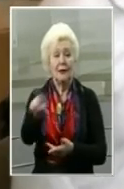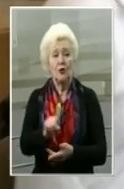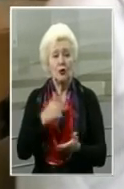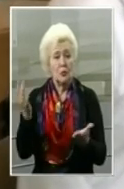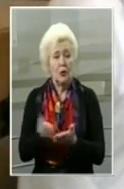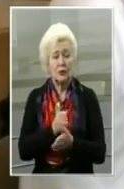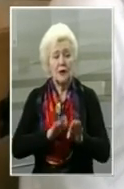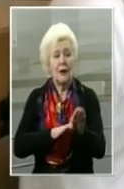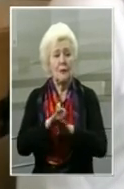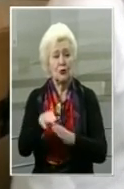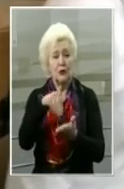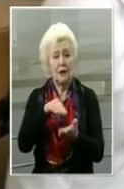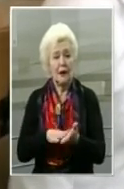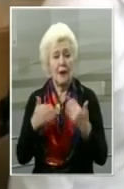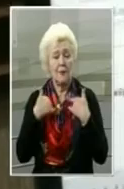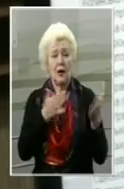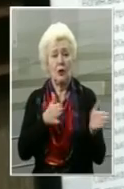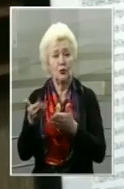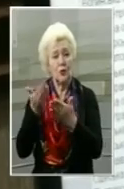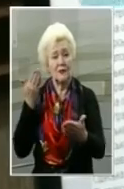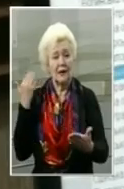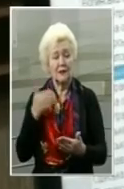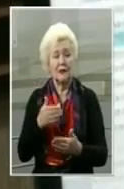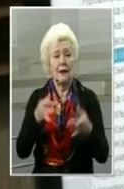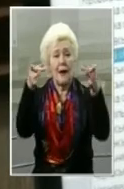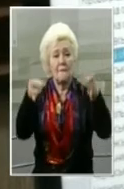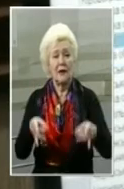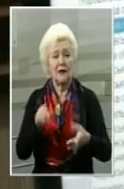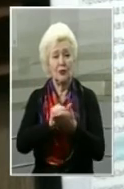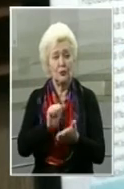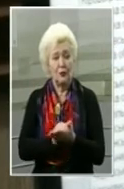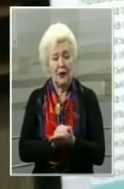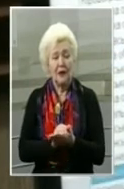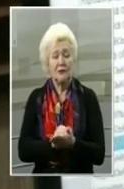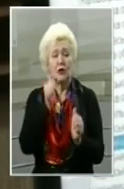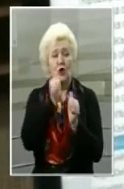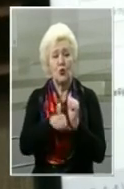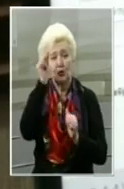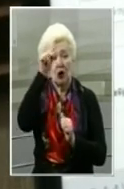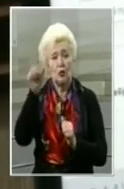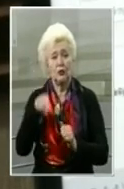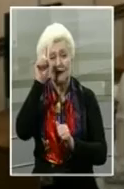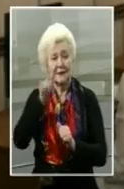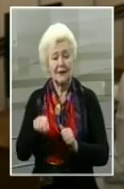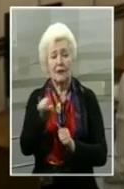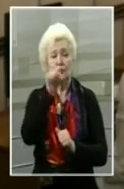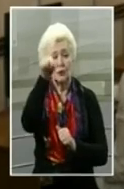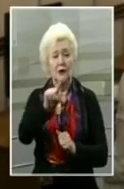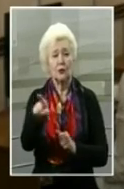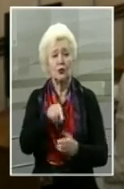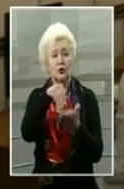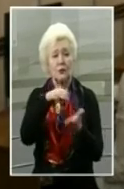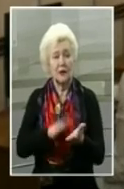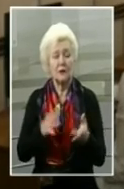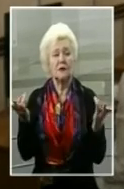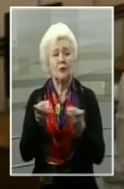успішно пройшла реєстрація, ми готуємо заздалегідь пакет документів. Кожен учень знає, що для того, щоб